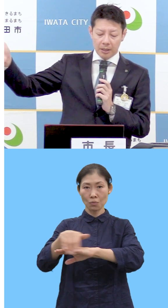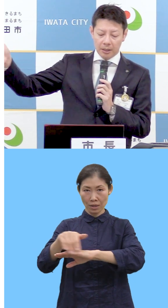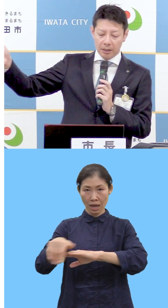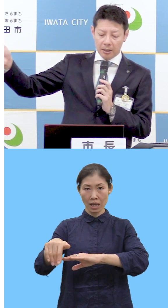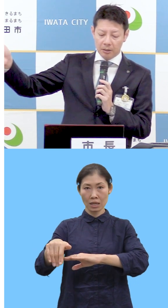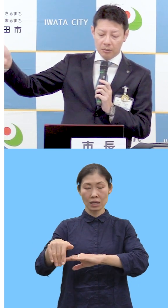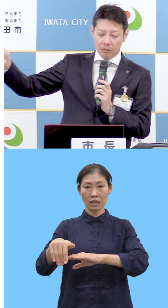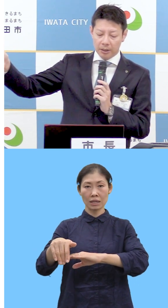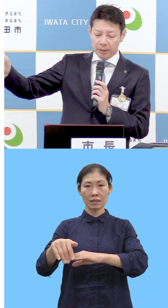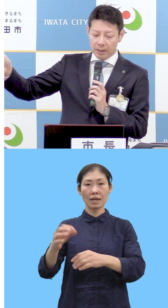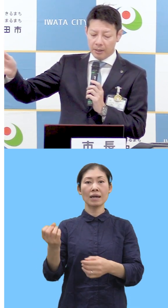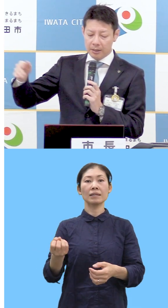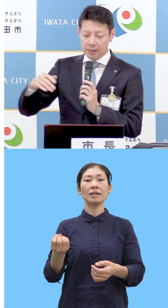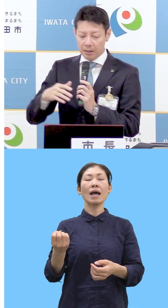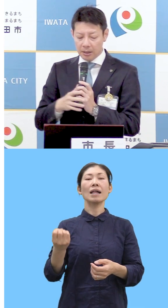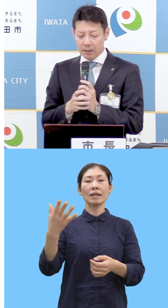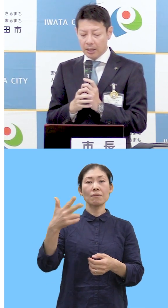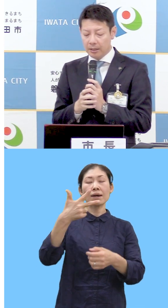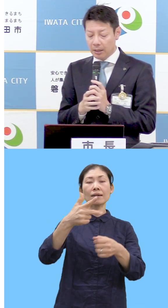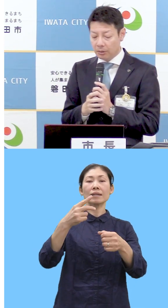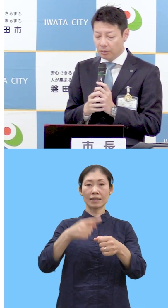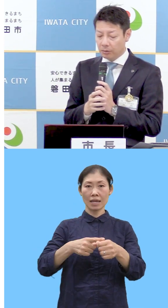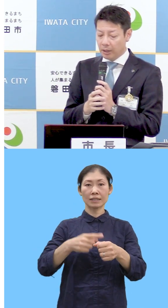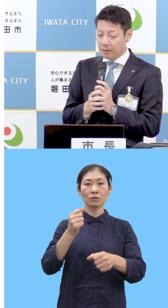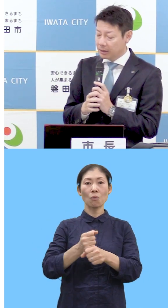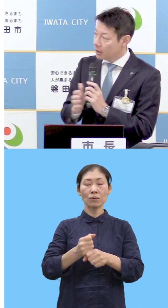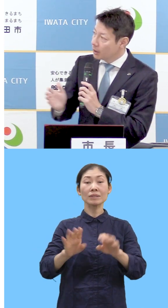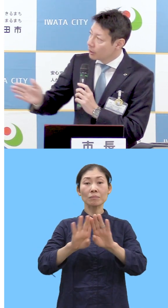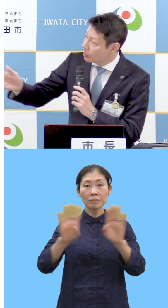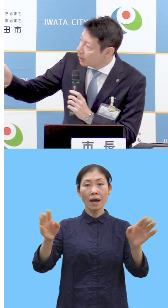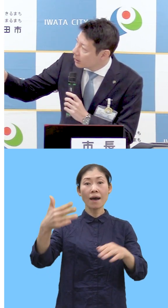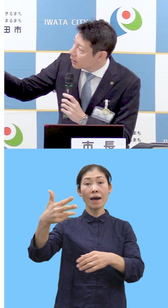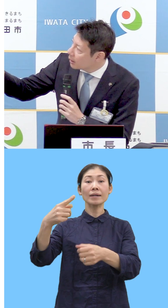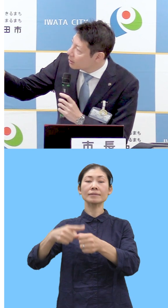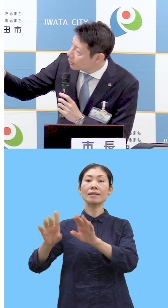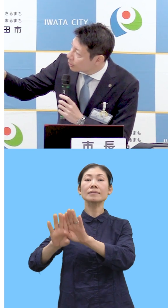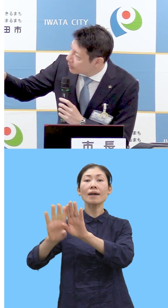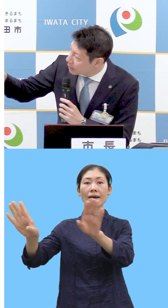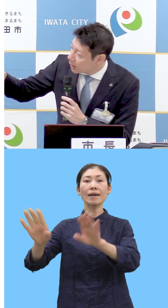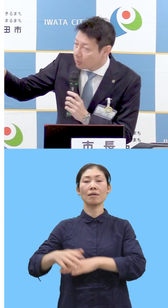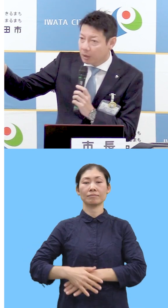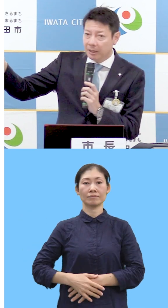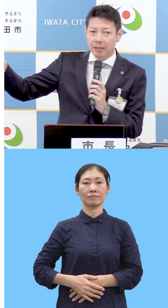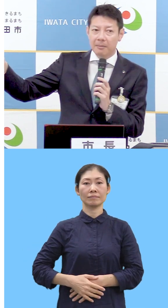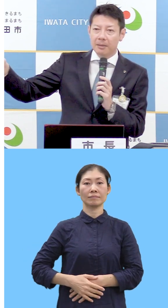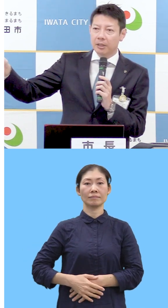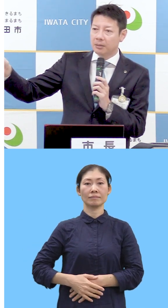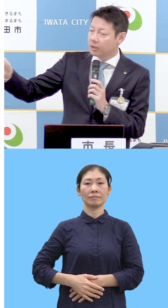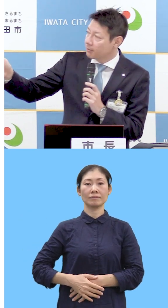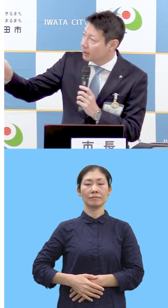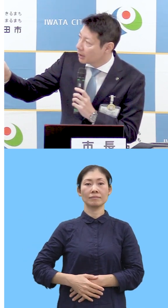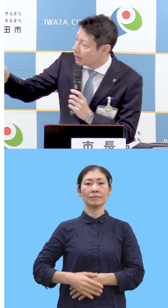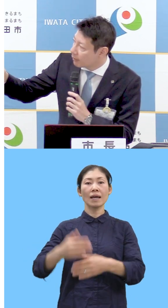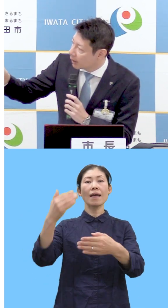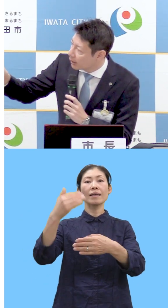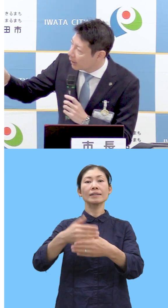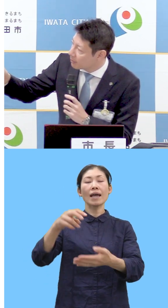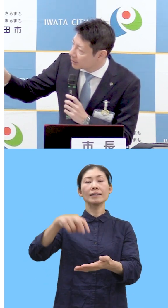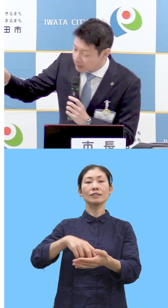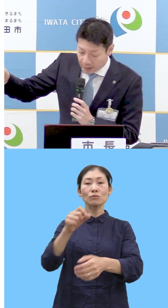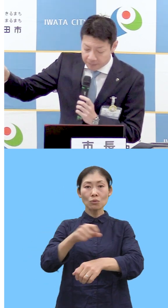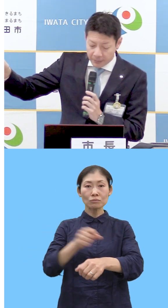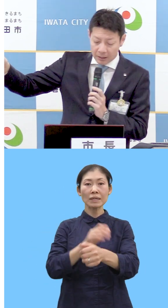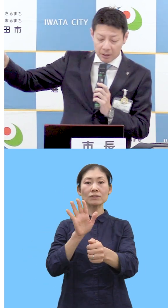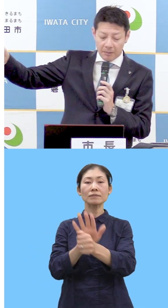事を令和7年に行って令和8年に開園ということであります。隣に県立の特別支援学校、これまだ名前も何も決まっていないわけで